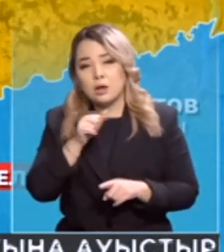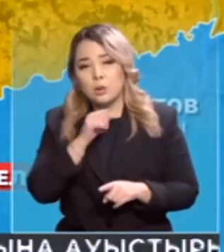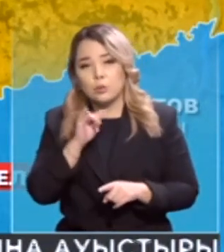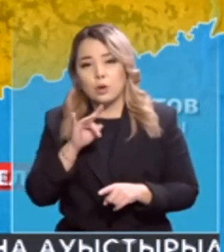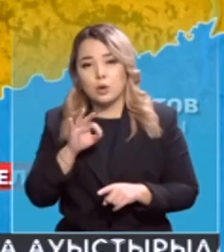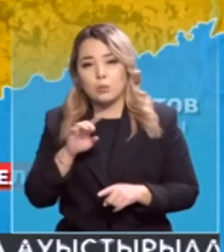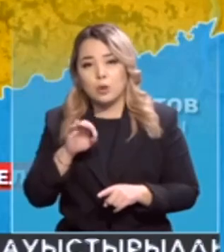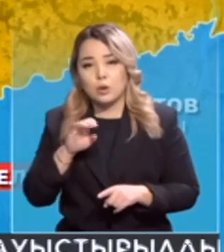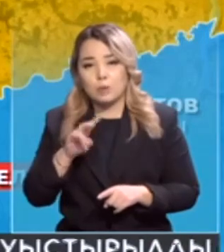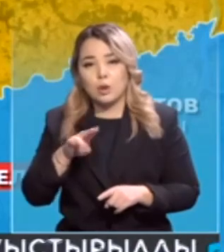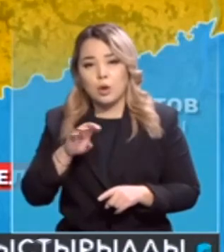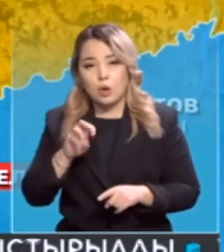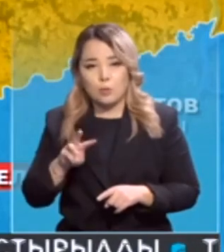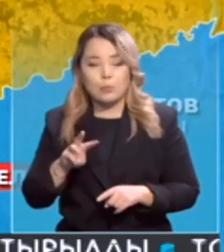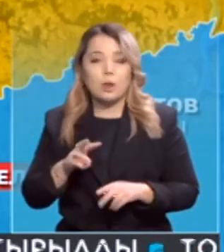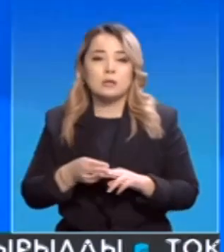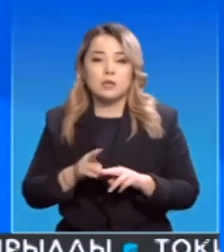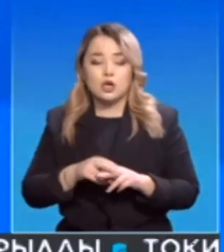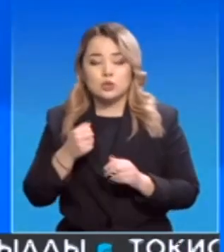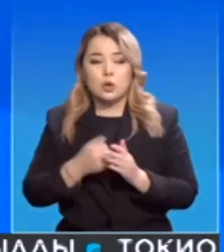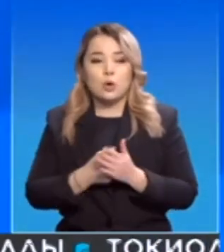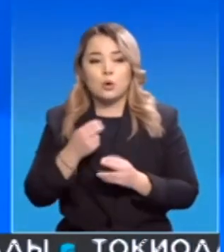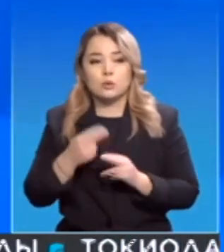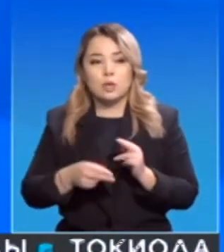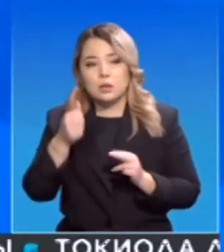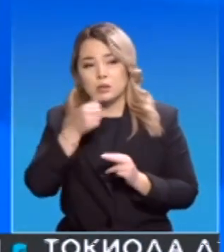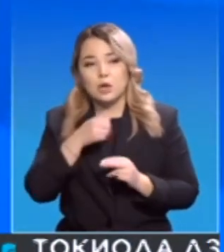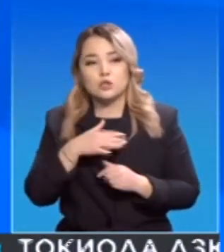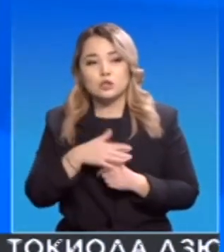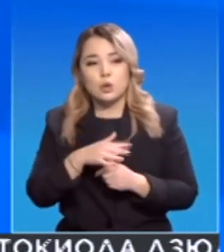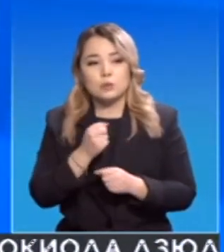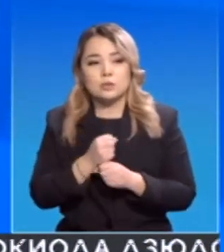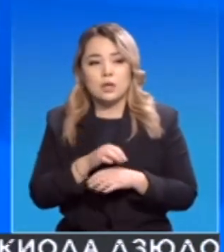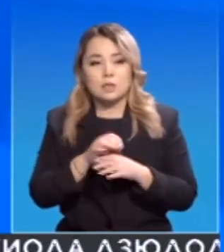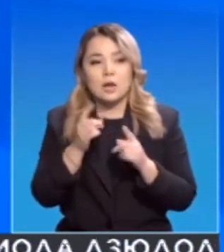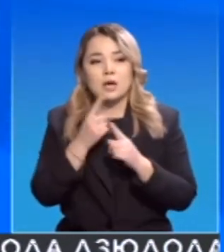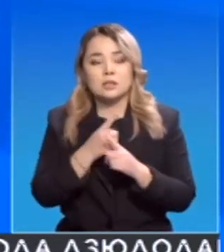Украборонпром жыл соңына дейін 1000 шақырымға жететін дрон жасалатын хабарлаған еді.